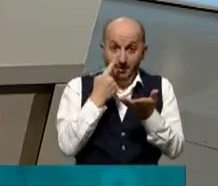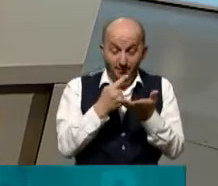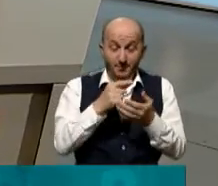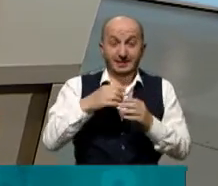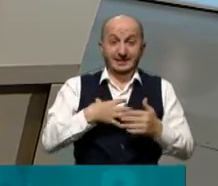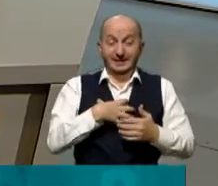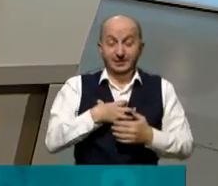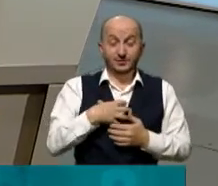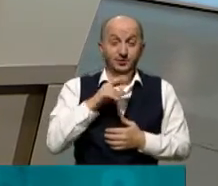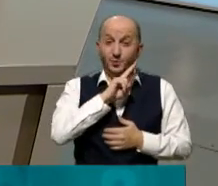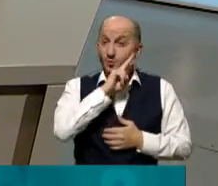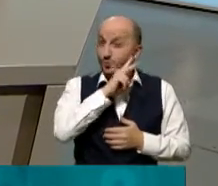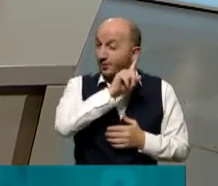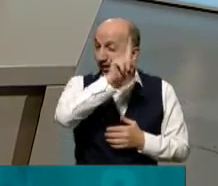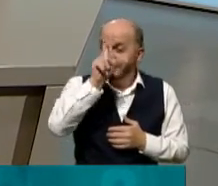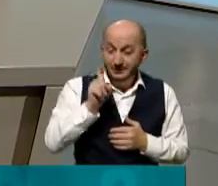Lütfen hocama sorar mısınız demiş.